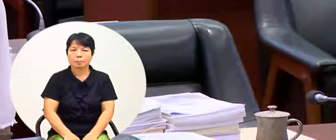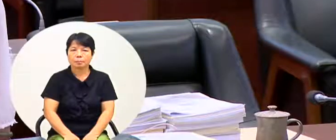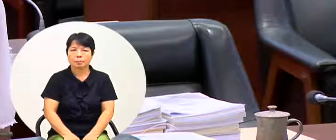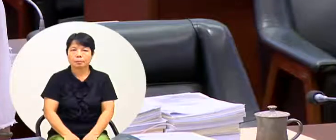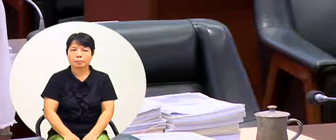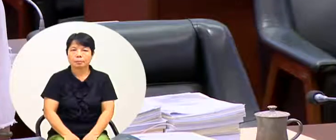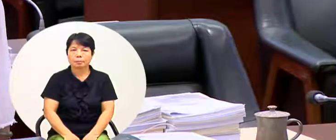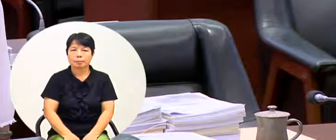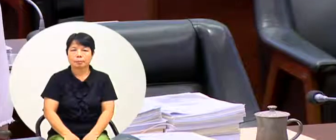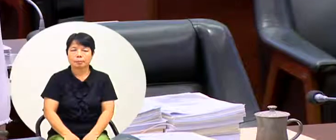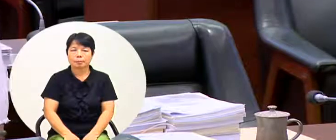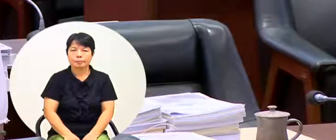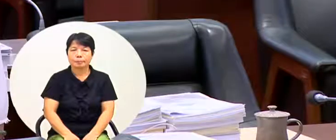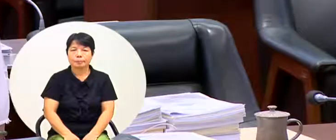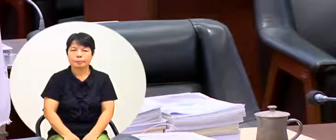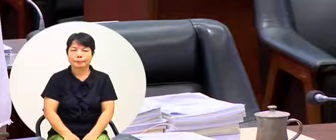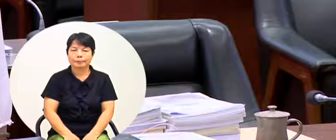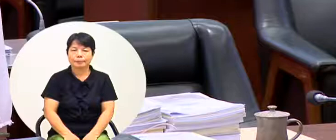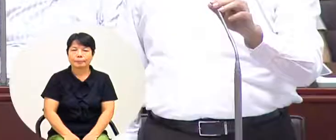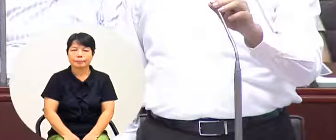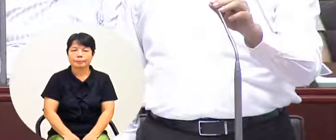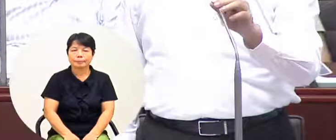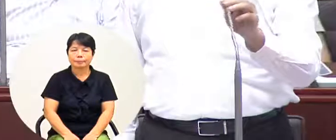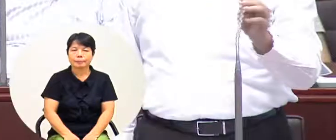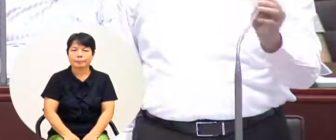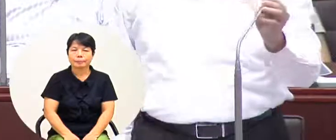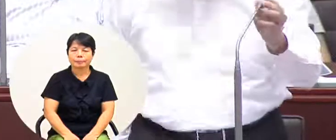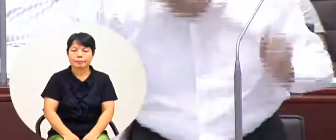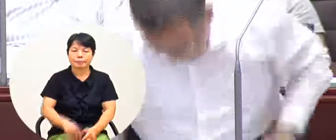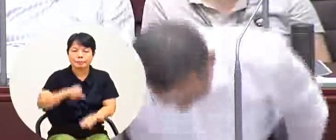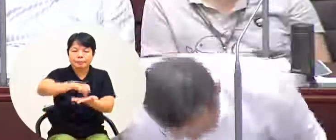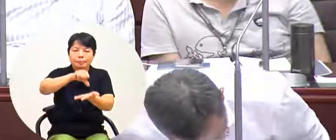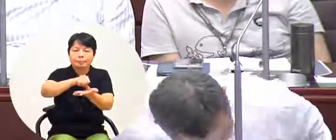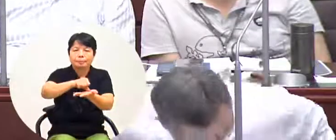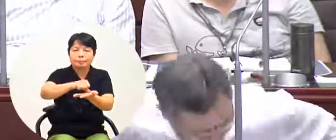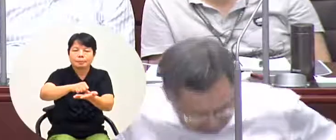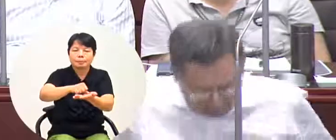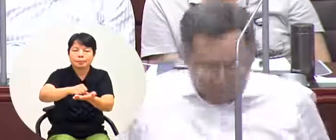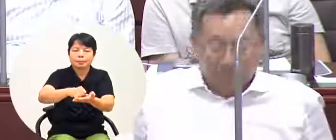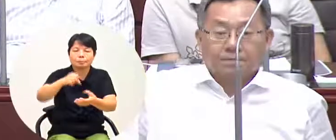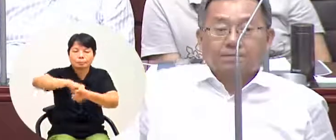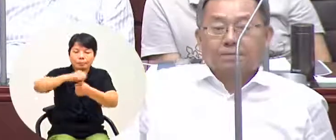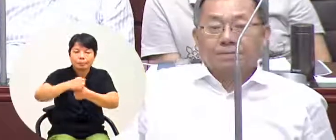那个植栽的部分，我们会来加强维护管理。谢谢。